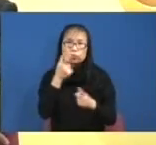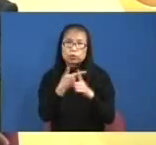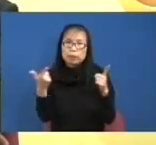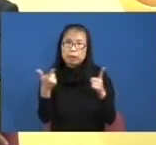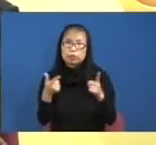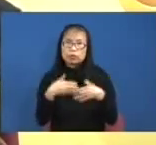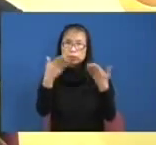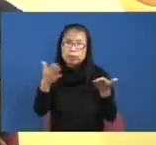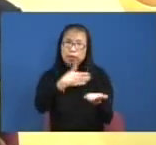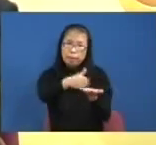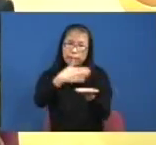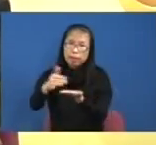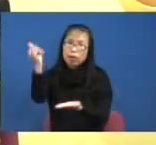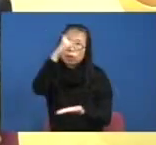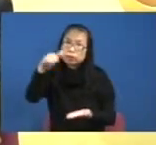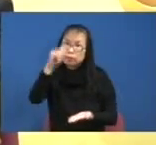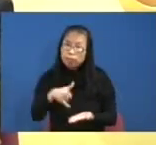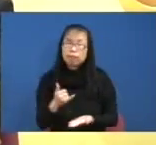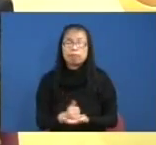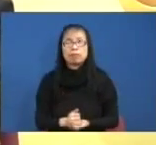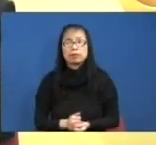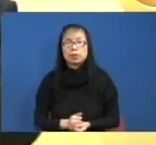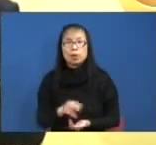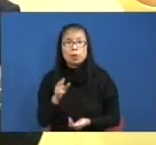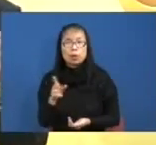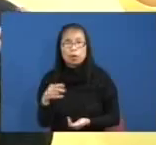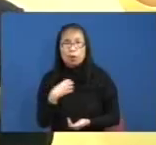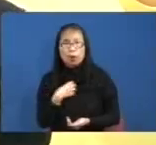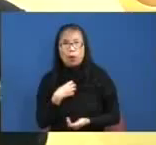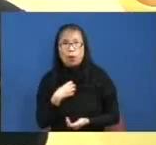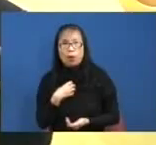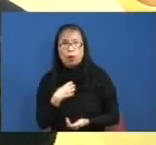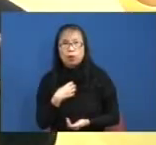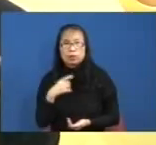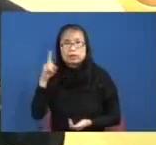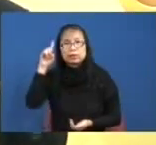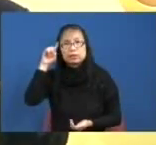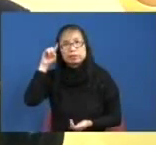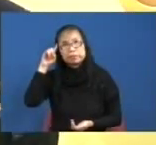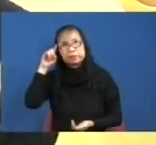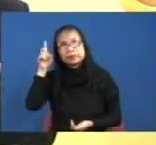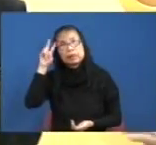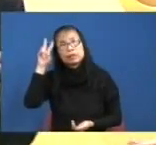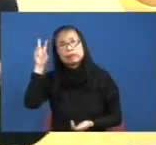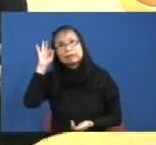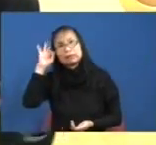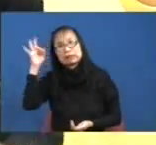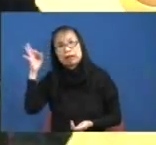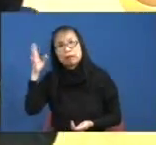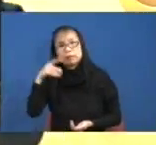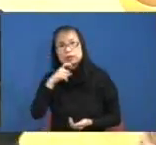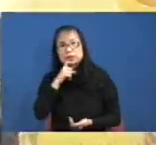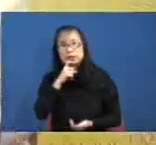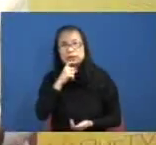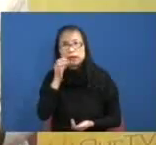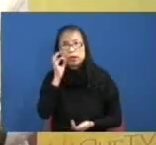呢個6,000元咧咁樣啊，咁喂我爭幾日先至18歲，咁我冇